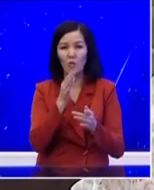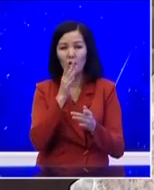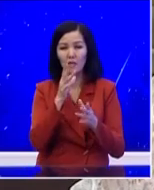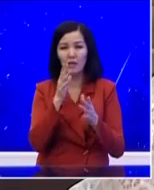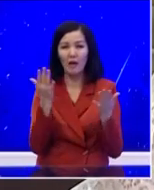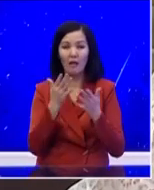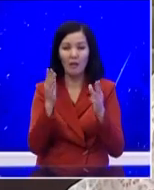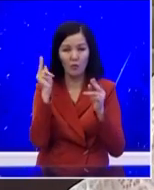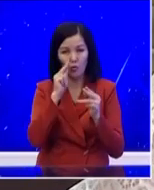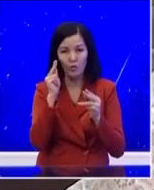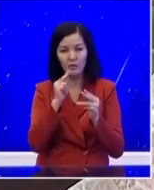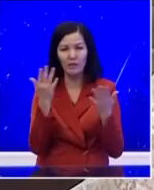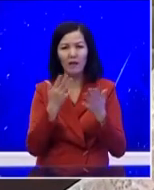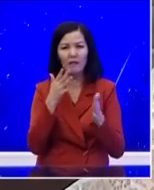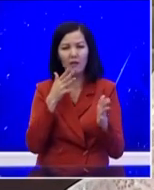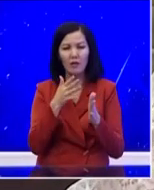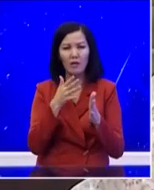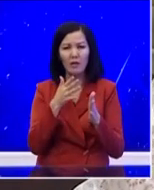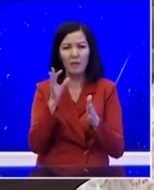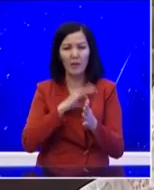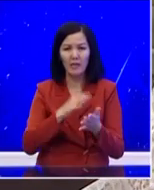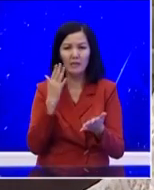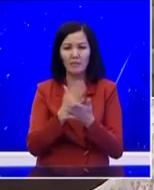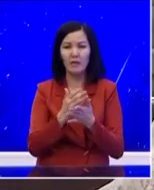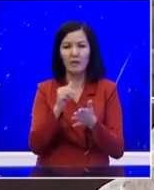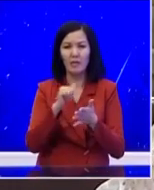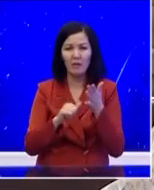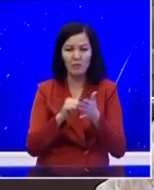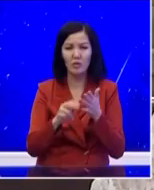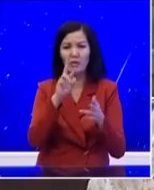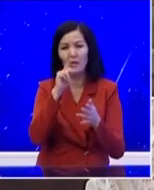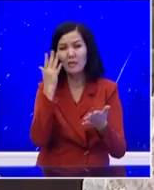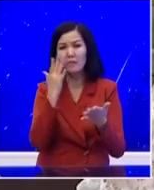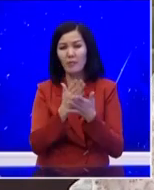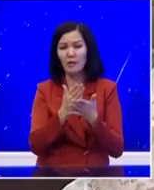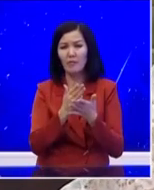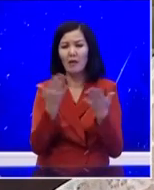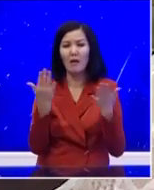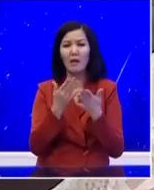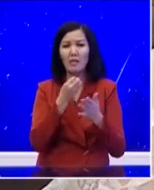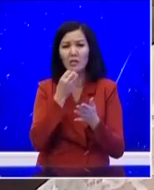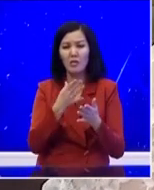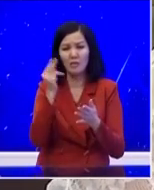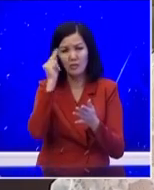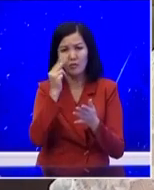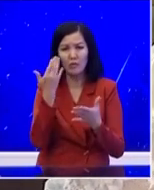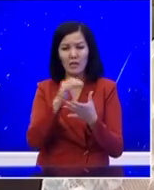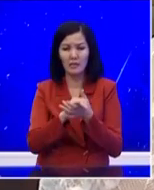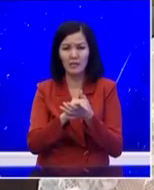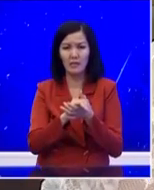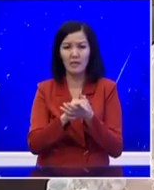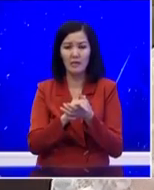жатыр? Неден ұтылды, неден ұтты, және бос уақыттарында біздің балаларымыз қандай жақсы дүниелермен,